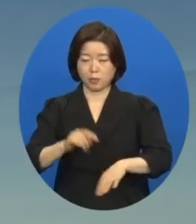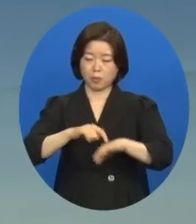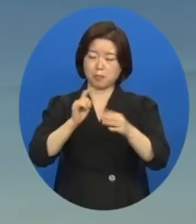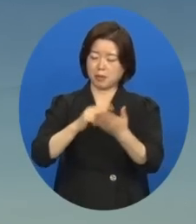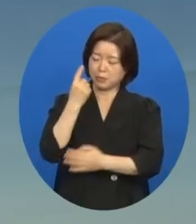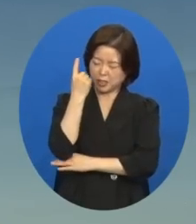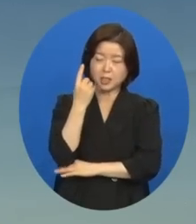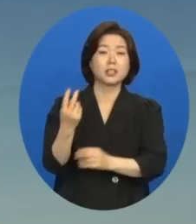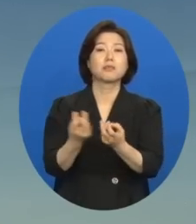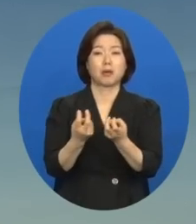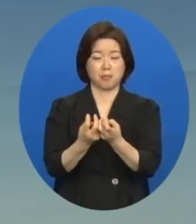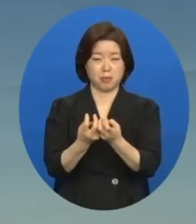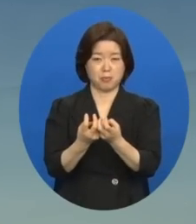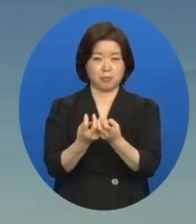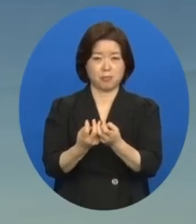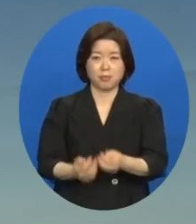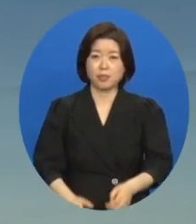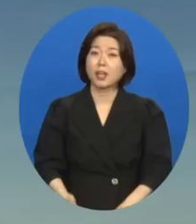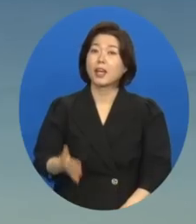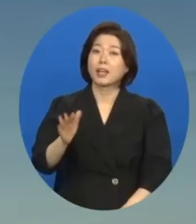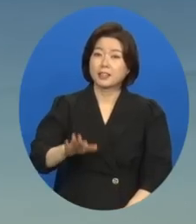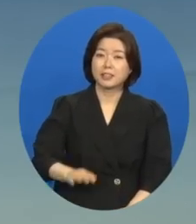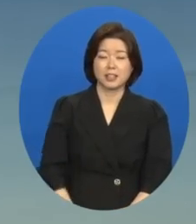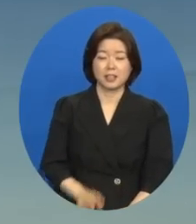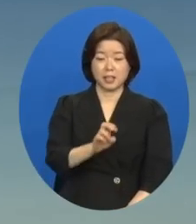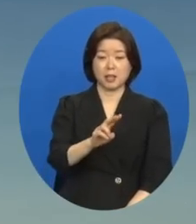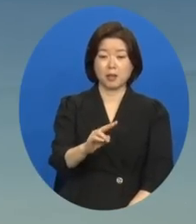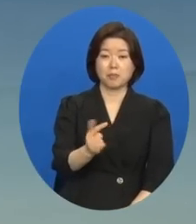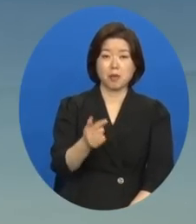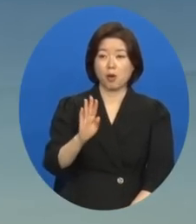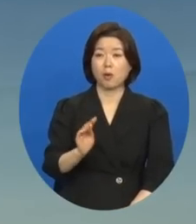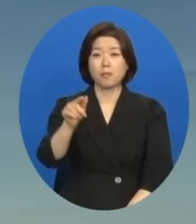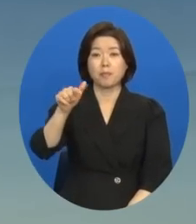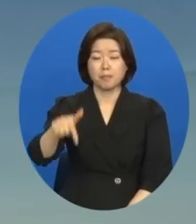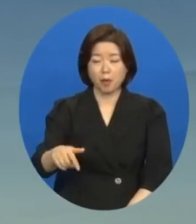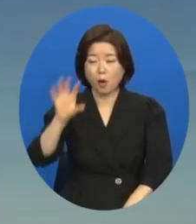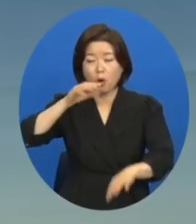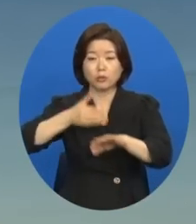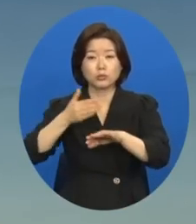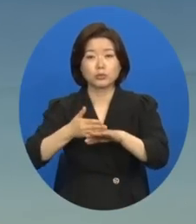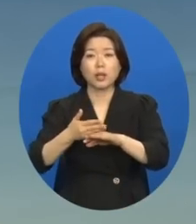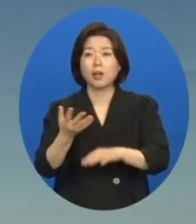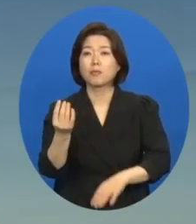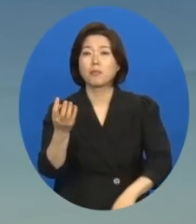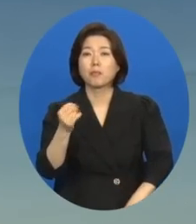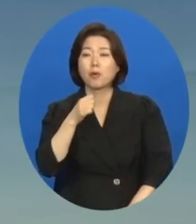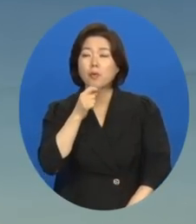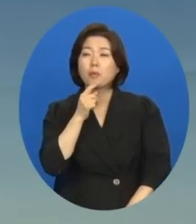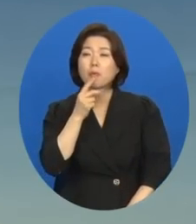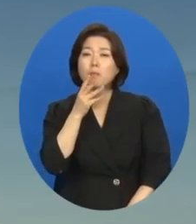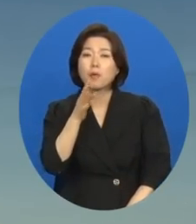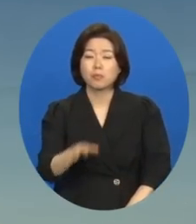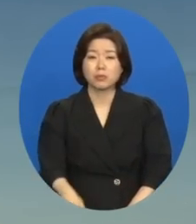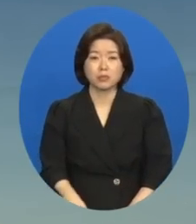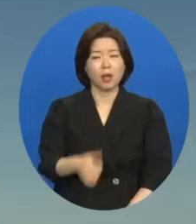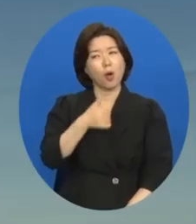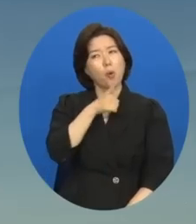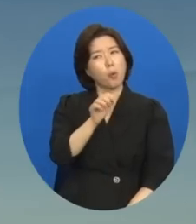방법이죠. 그런데 여러분, 면벽 수행 몇 분쯤 하죠? 한 5분쯤